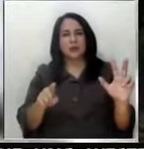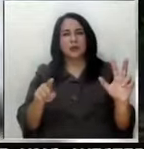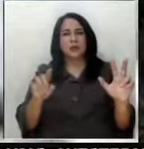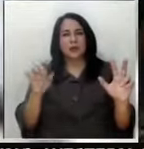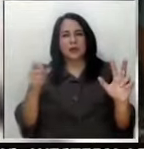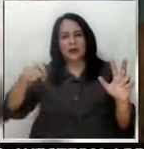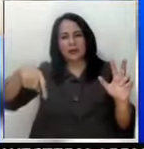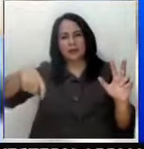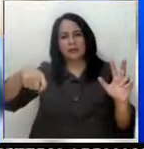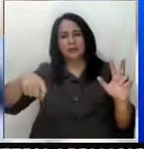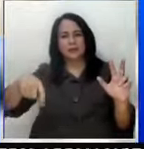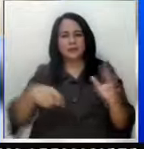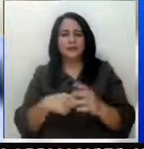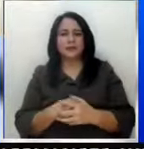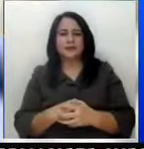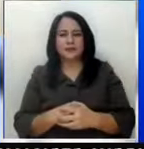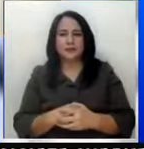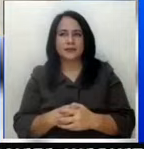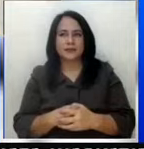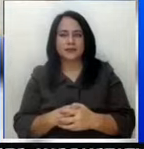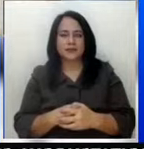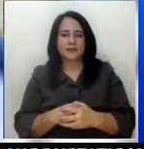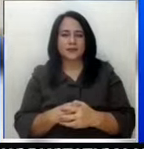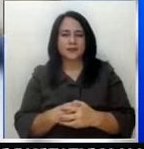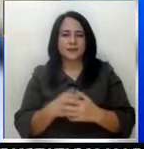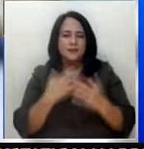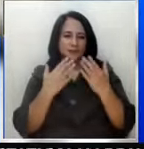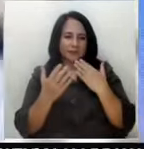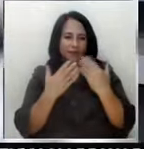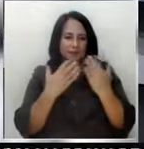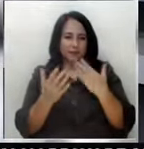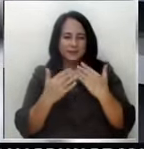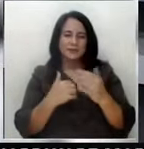gabi. Emil? Maraming salamat, Joseph Moro.